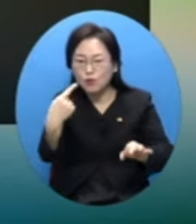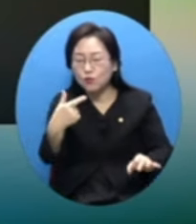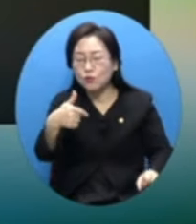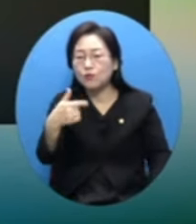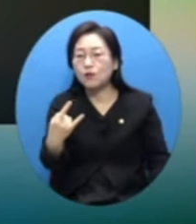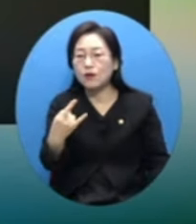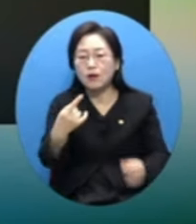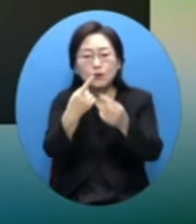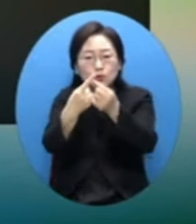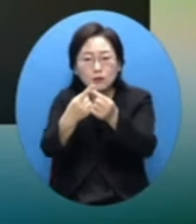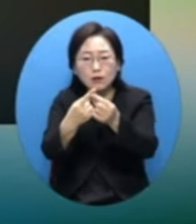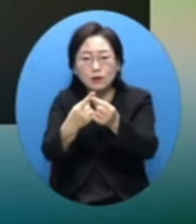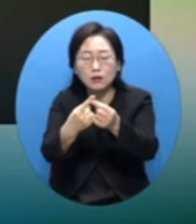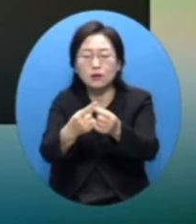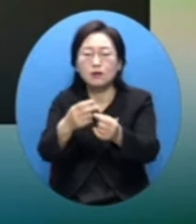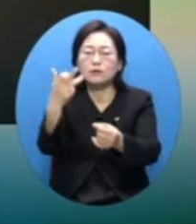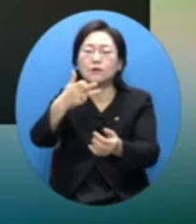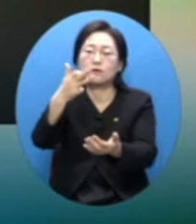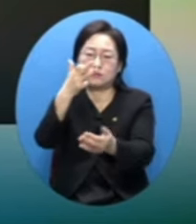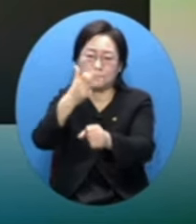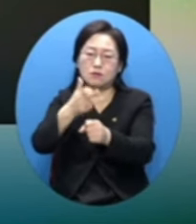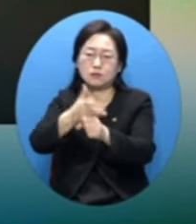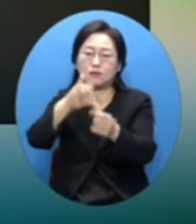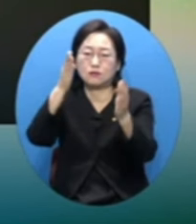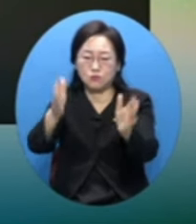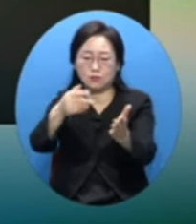뇌전술 18시간을 받습니다. 18시간을 받는데